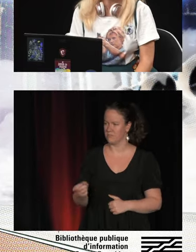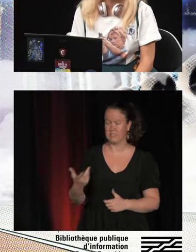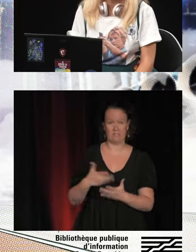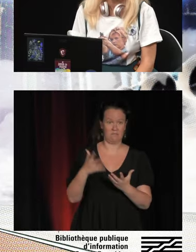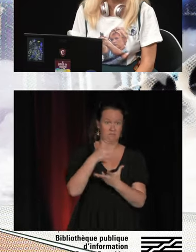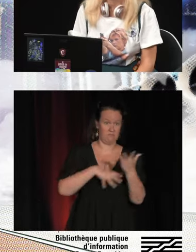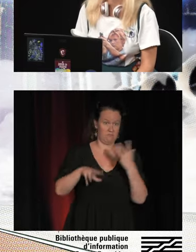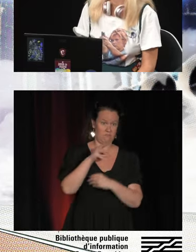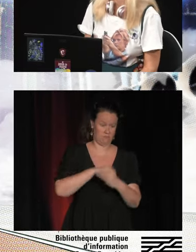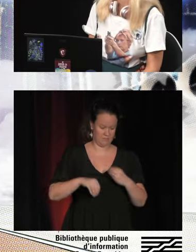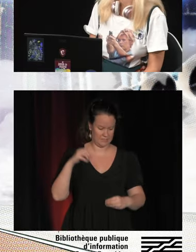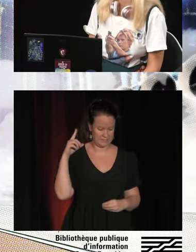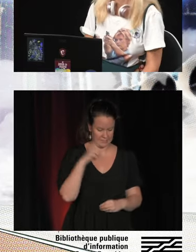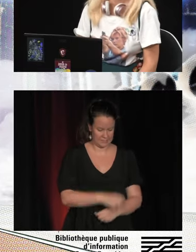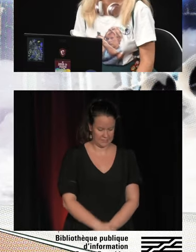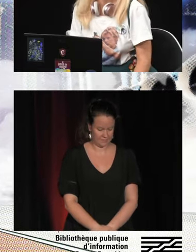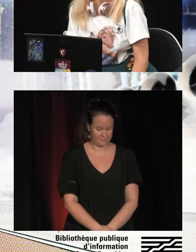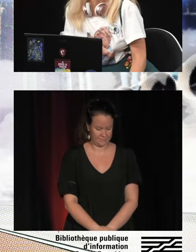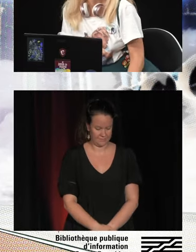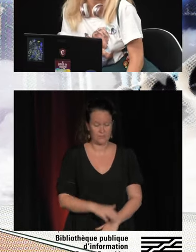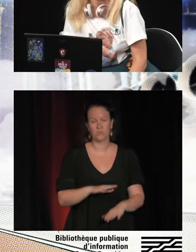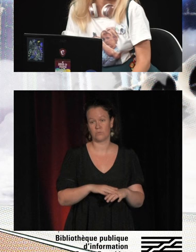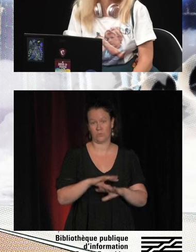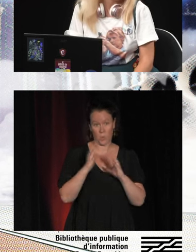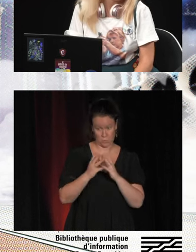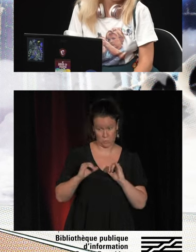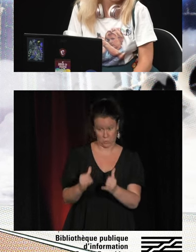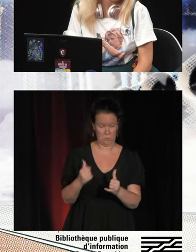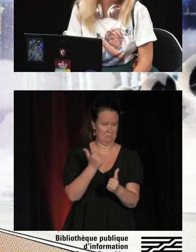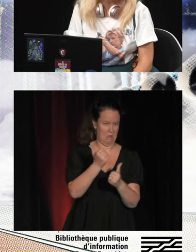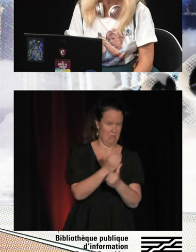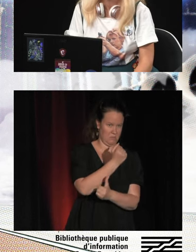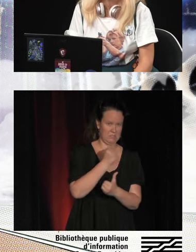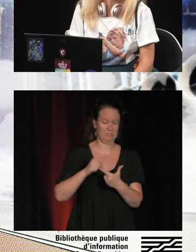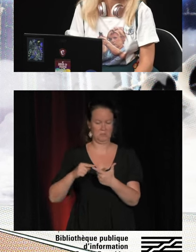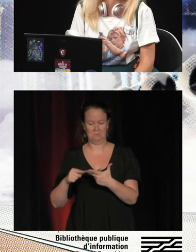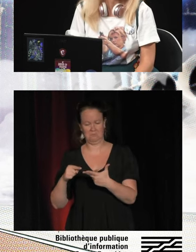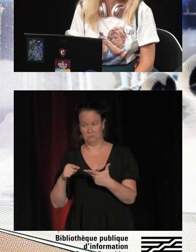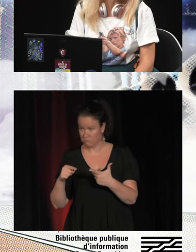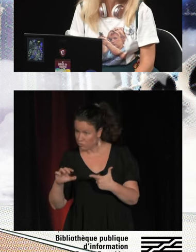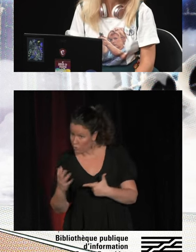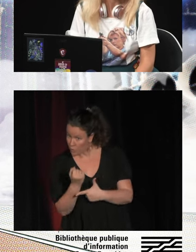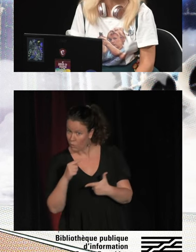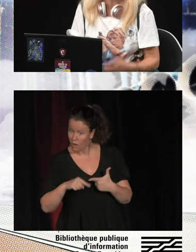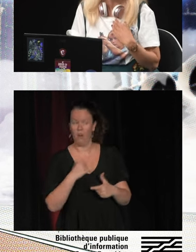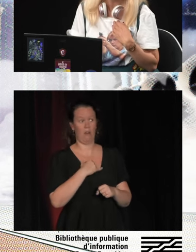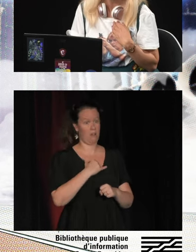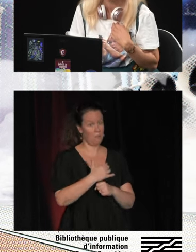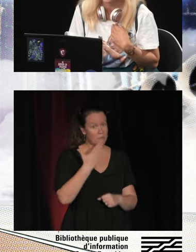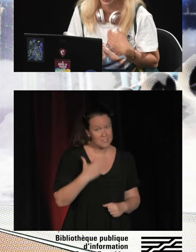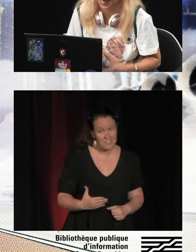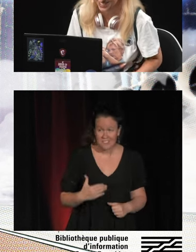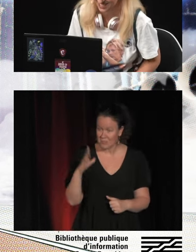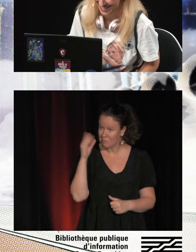Oui, je crois que j'avais fini une seed sur les trois. Hein, parce que bon, c'est... Deux ? Merci. Merci de me